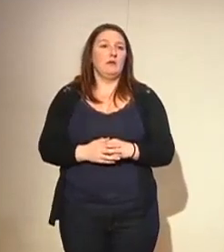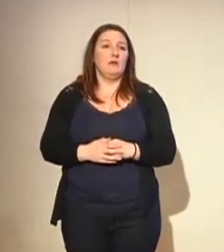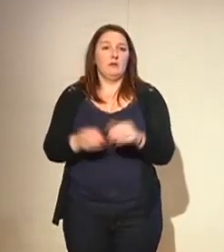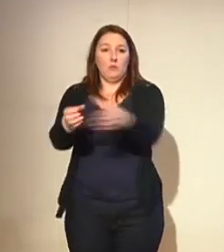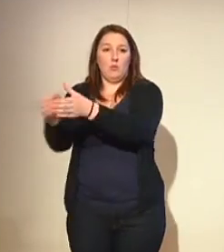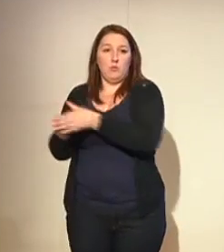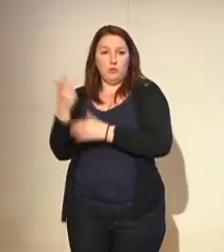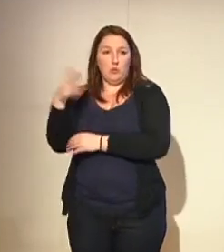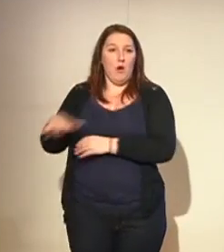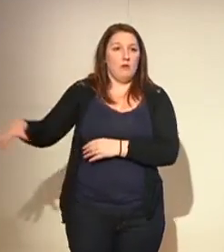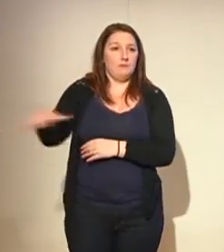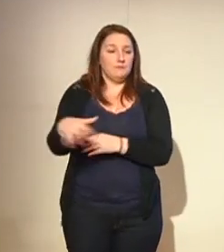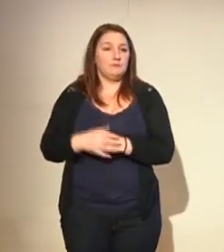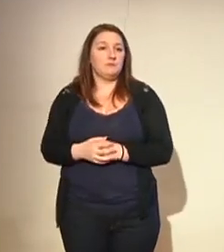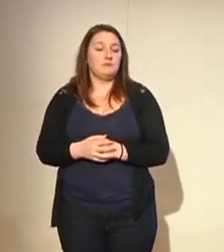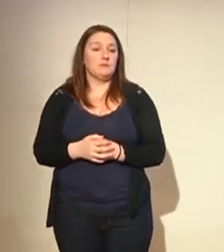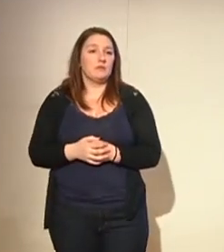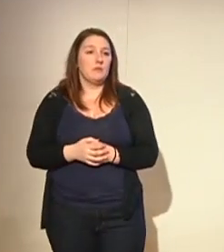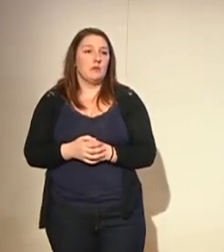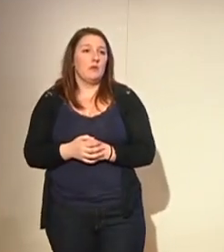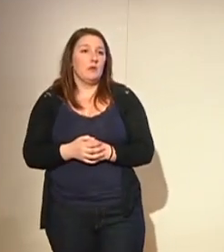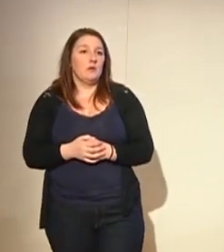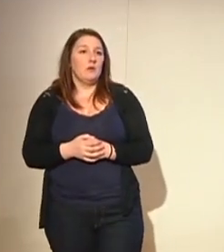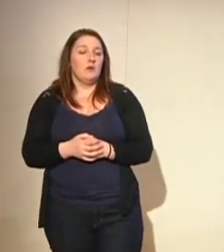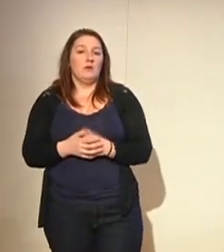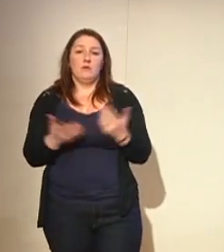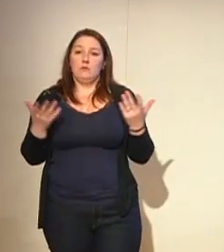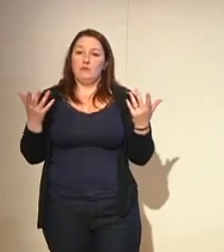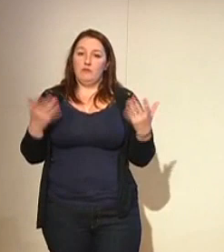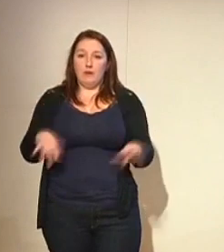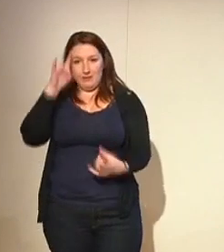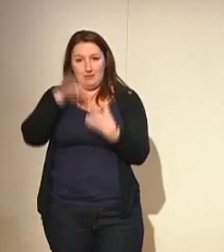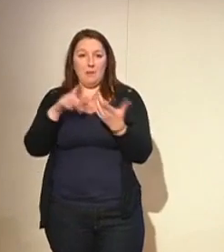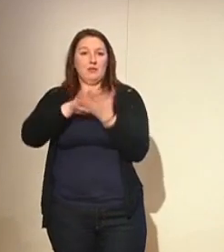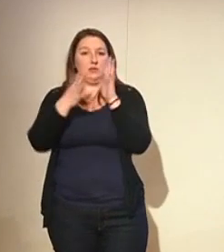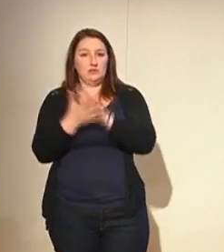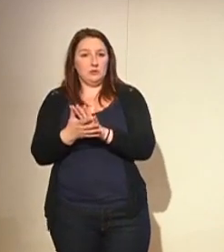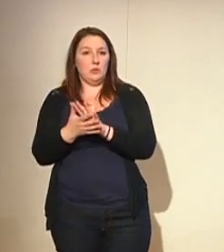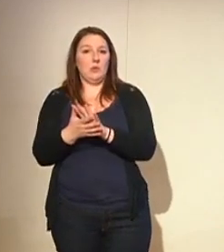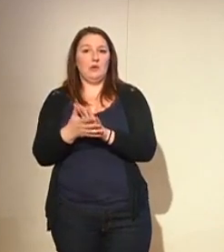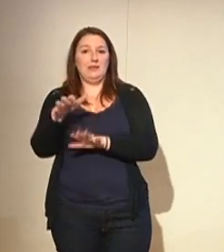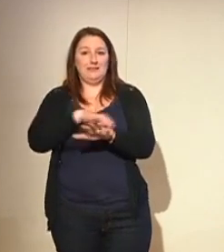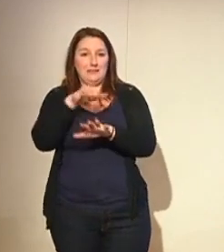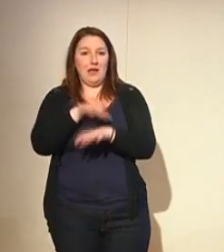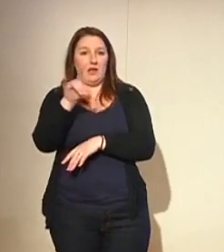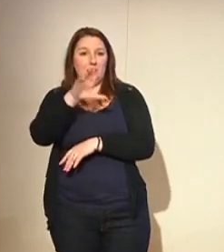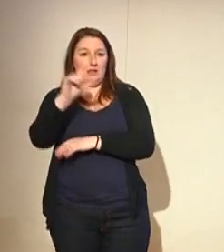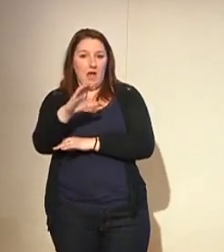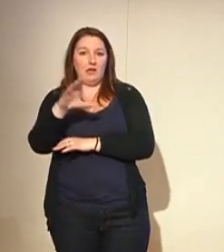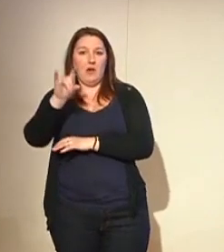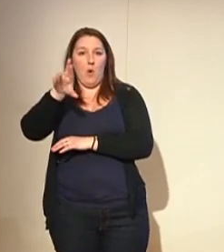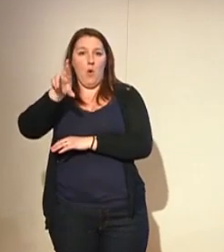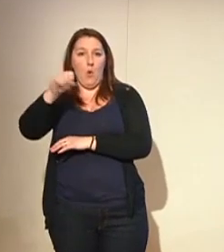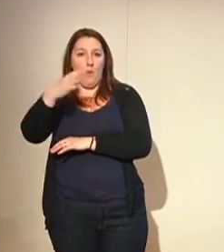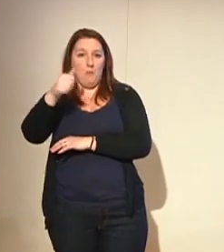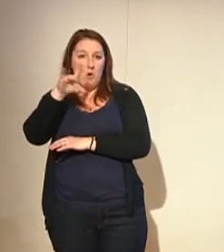les tro autres groupes on voit la fait pour l'association départementale iser Dra Romanche nous